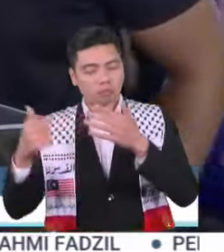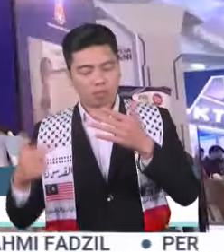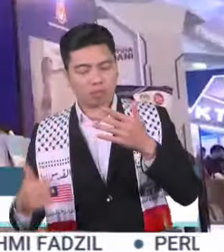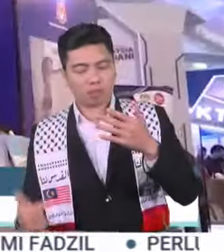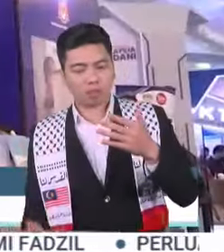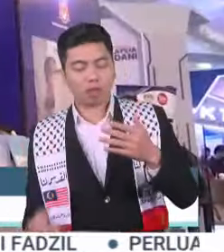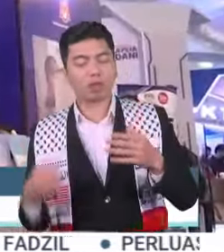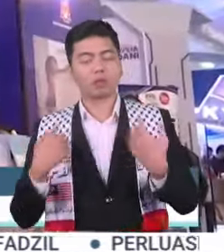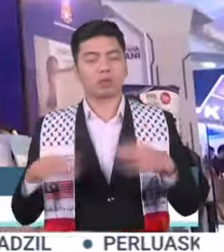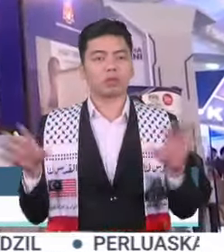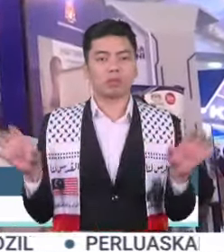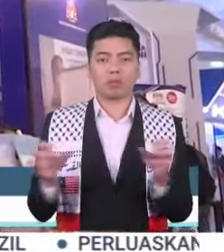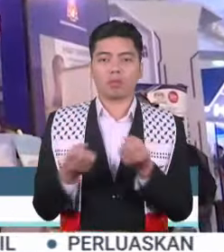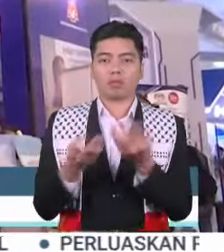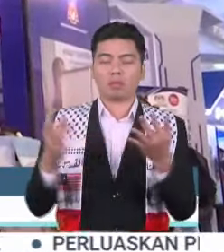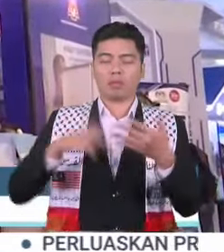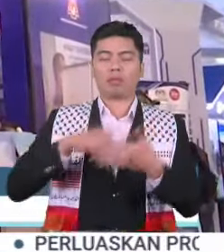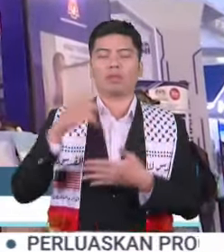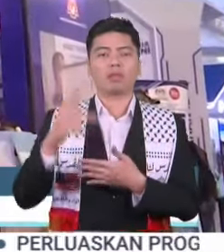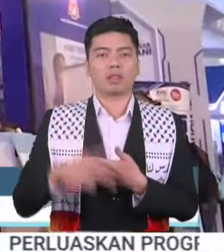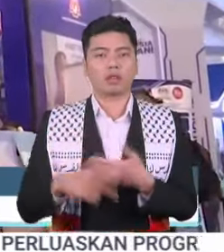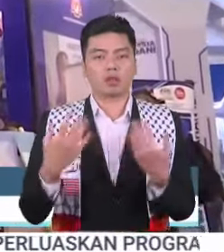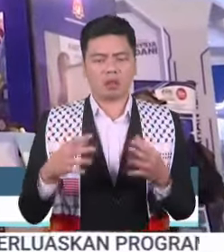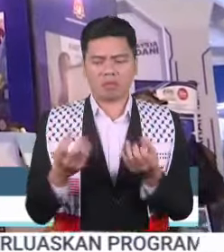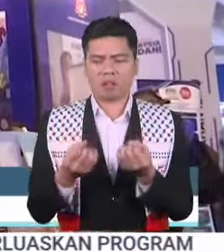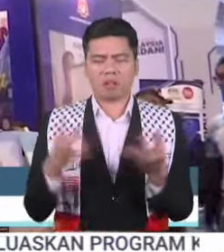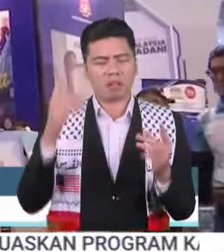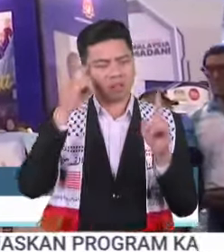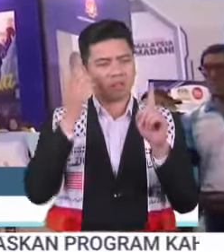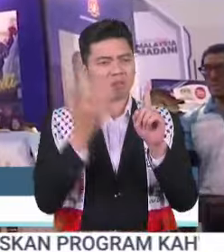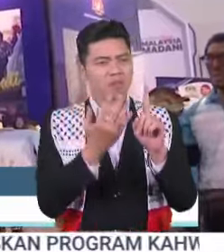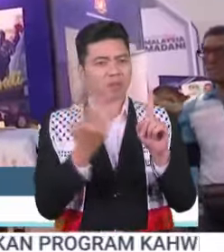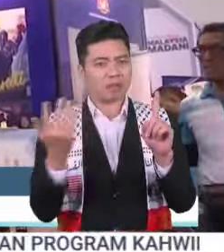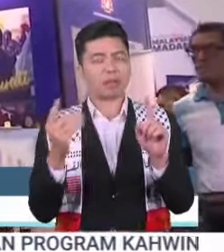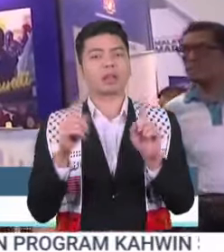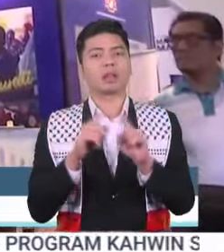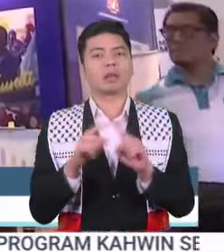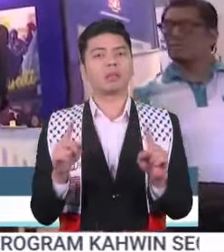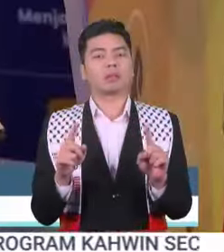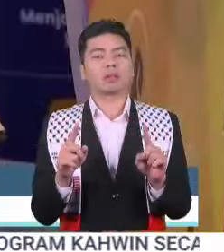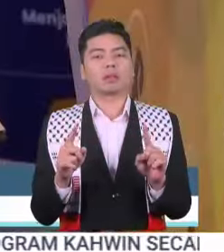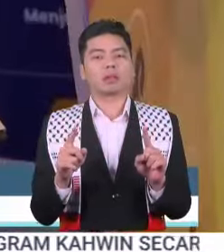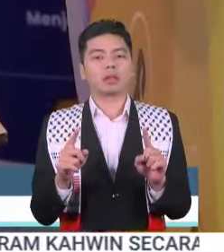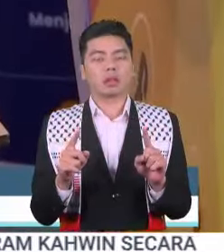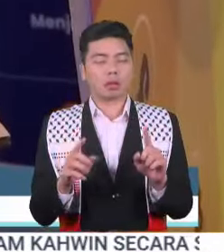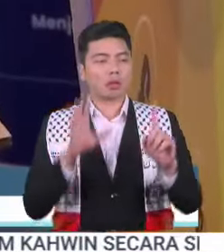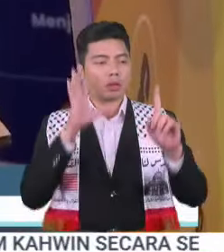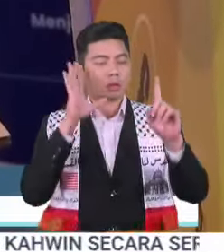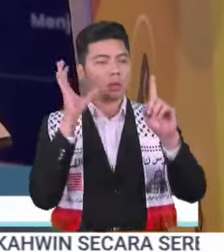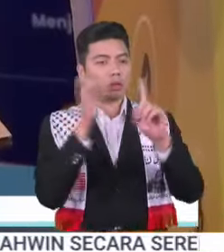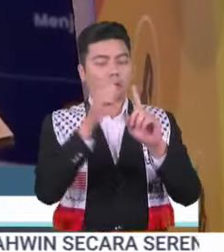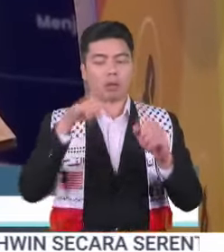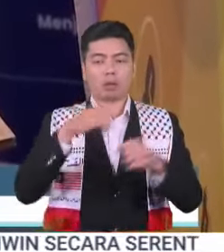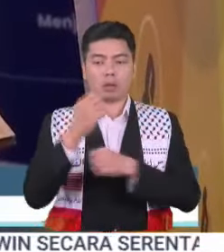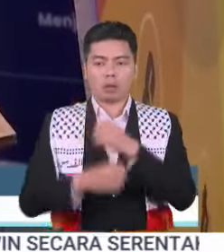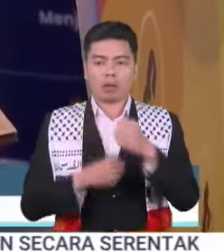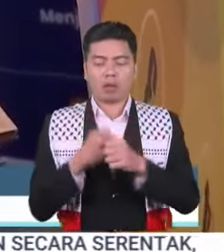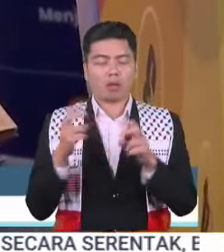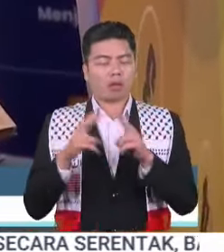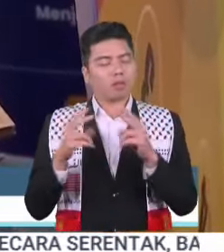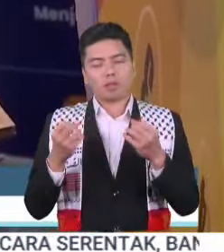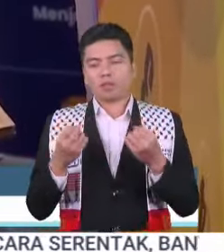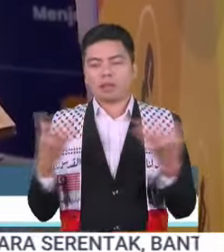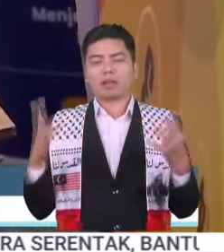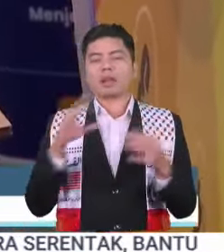telah melakukan banyak program, mungkin dah lebih beberapa ratus. Saya pun tak pasti, tapi memang pencapaian kami pada tahun ini sangat banyak dan